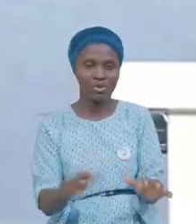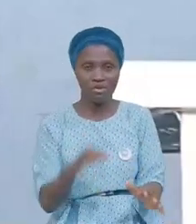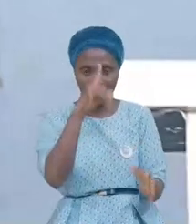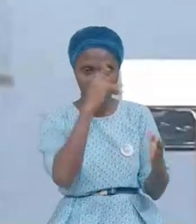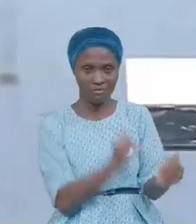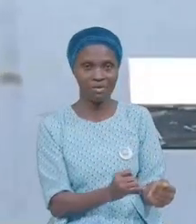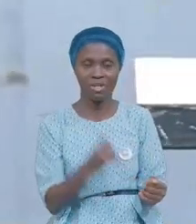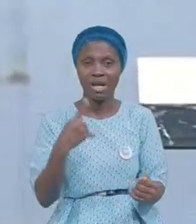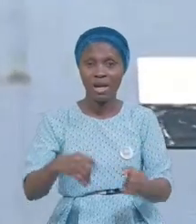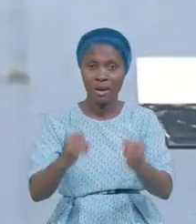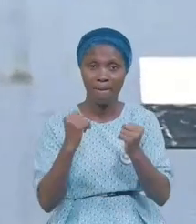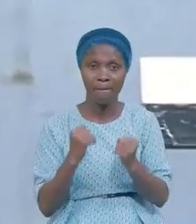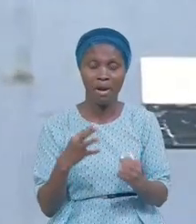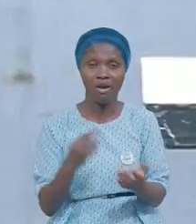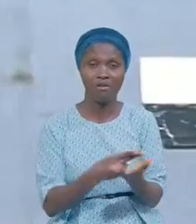vous serez